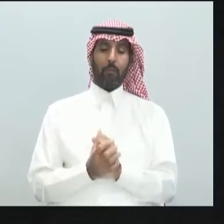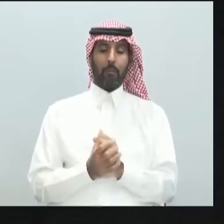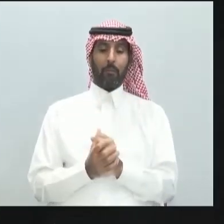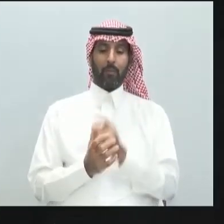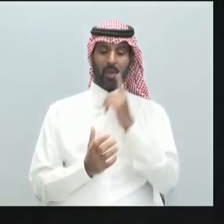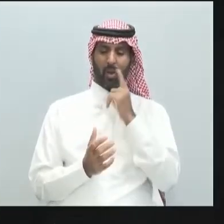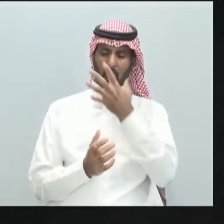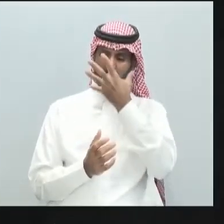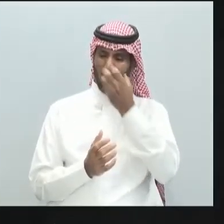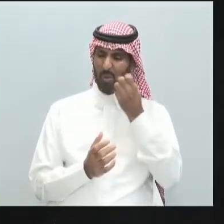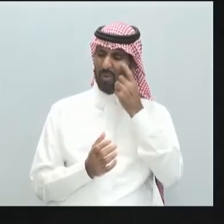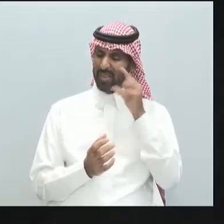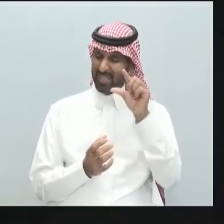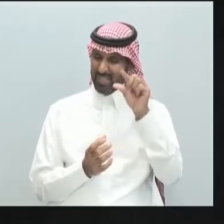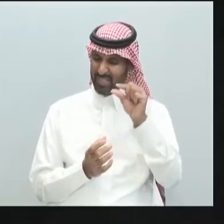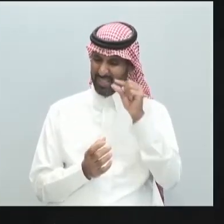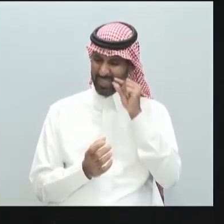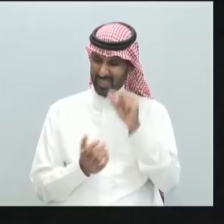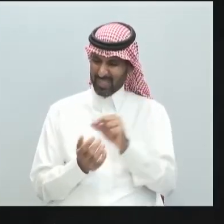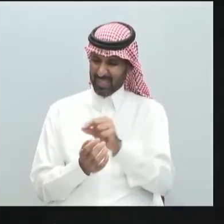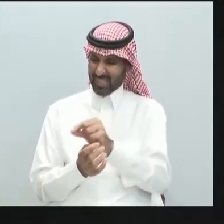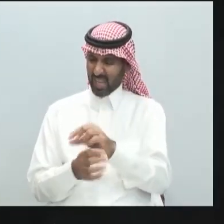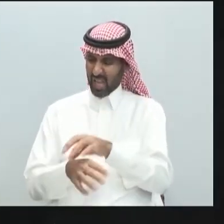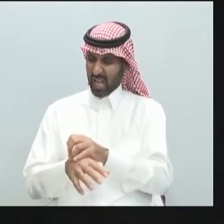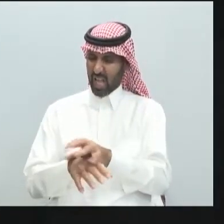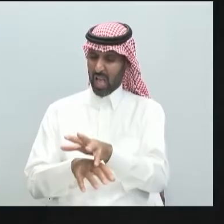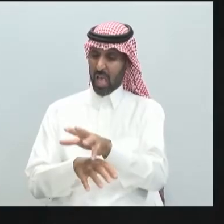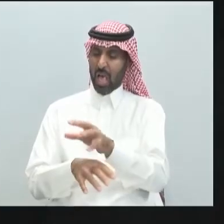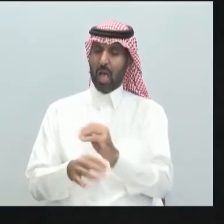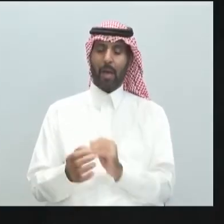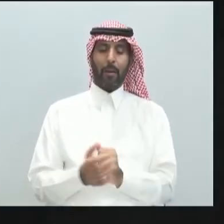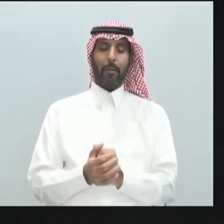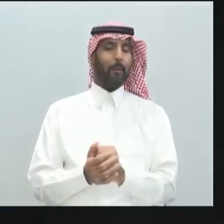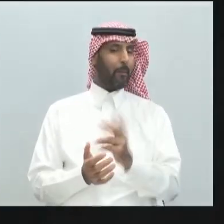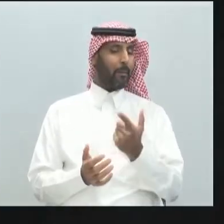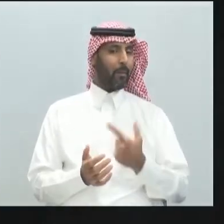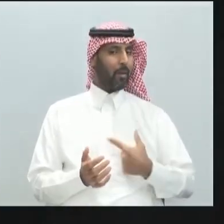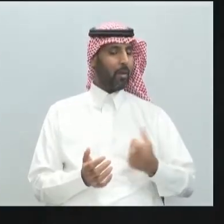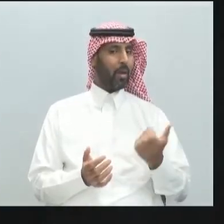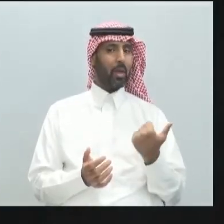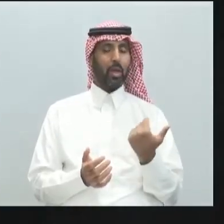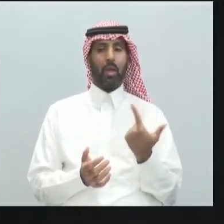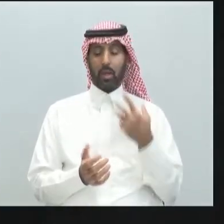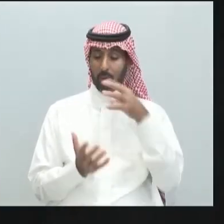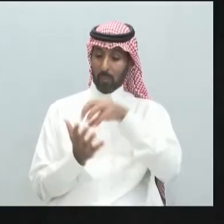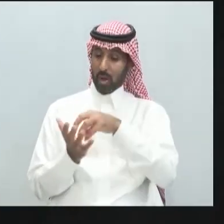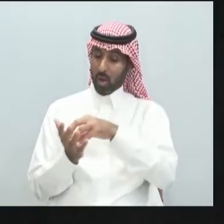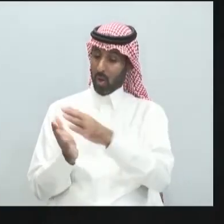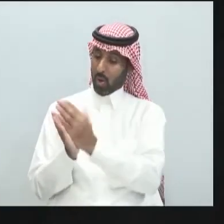المخلوقات الحيه المتناهيه في الصغر ما هي هذه المخلوقات